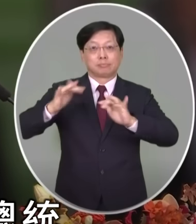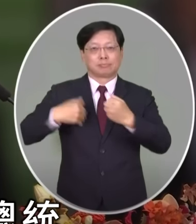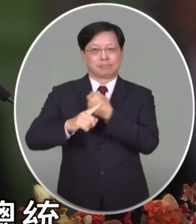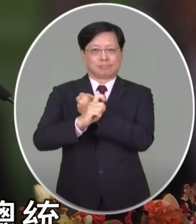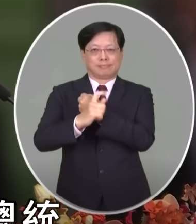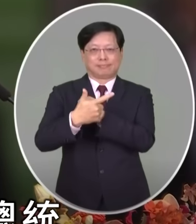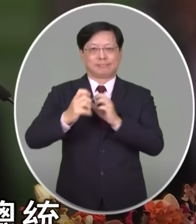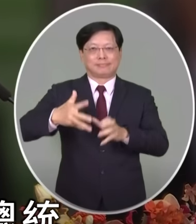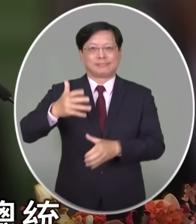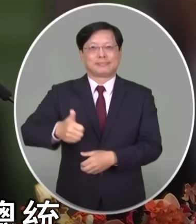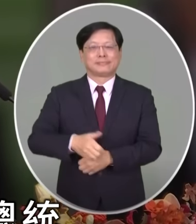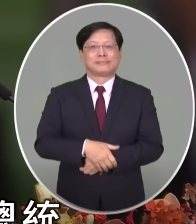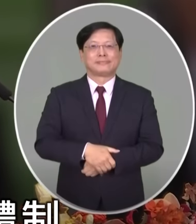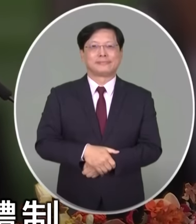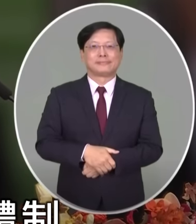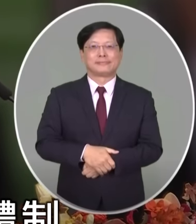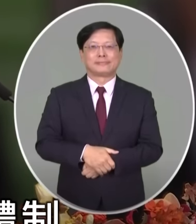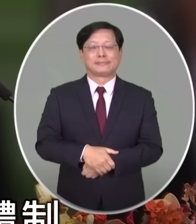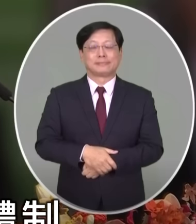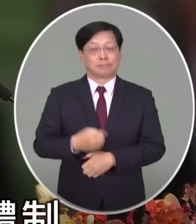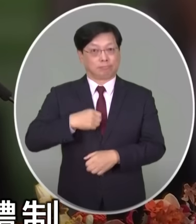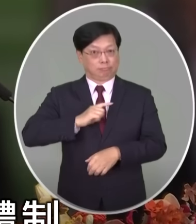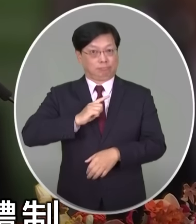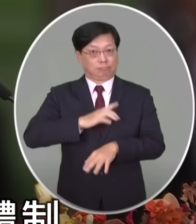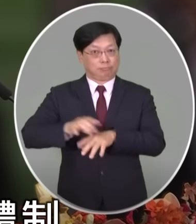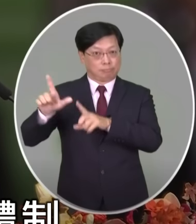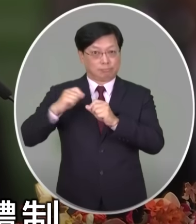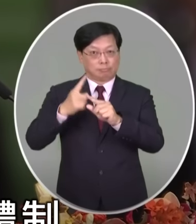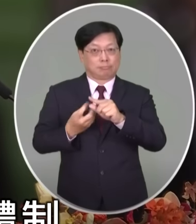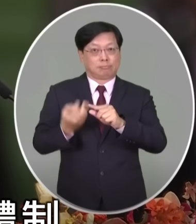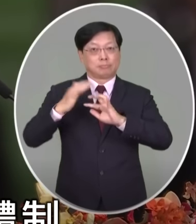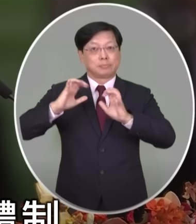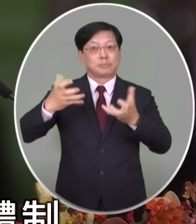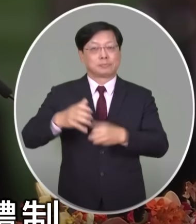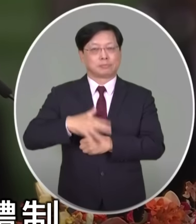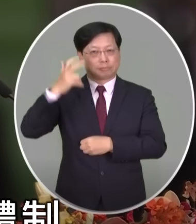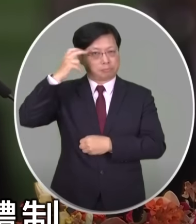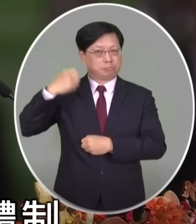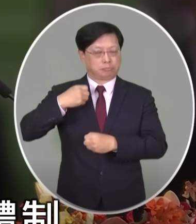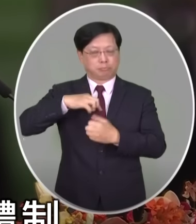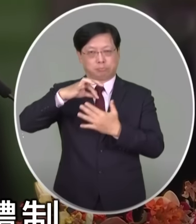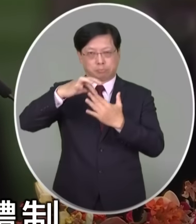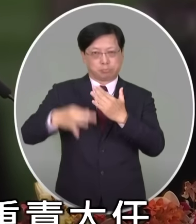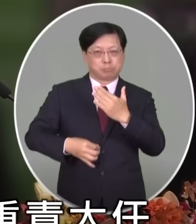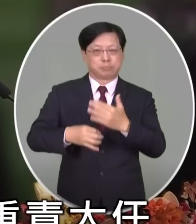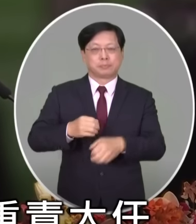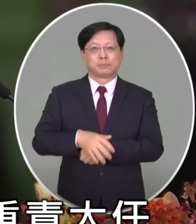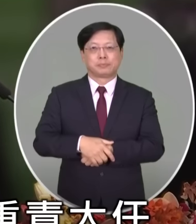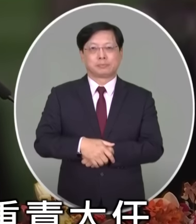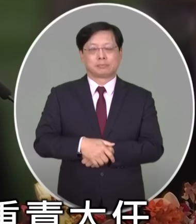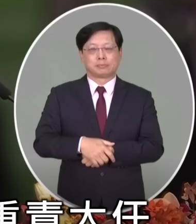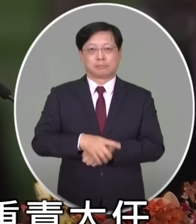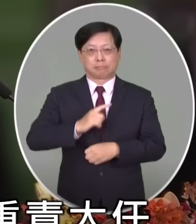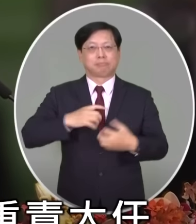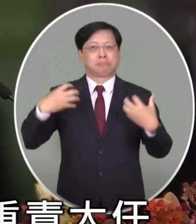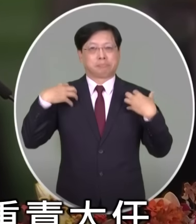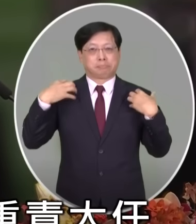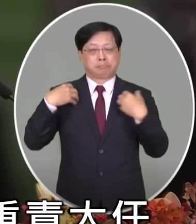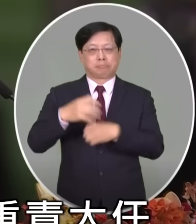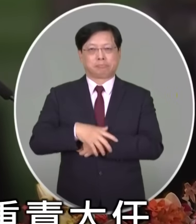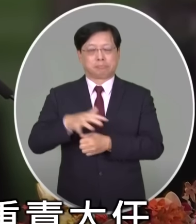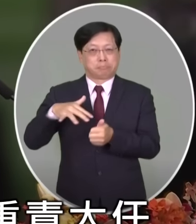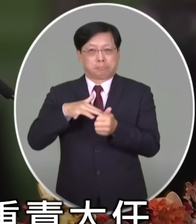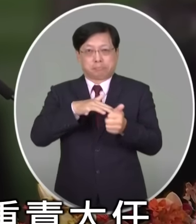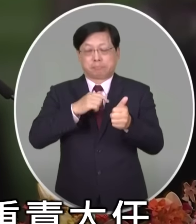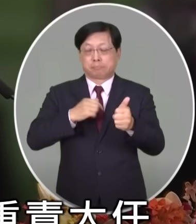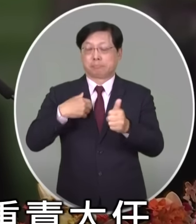六任总统。我将依据中华民国宪政体制，肩负起带领国